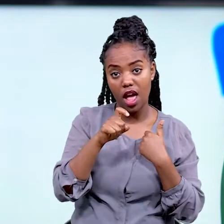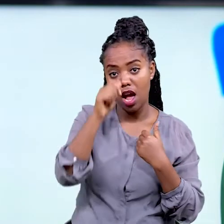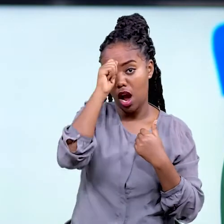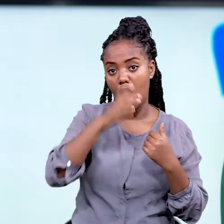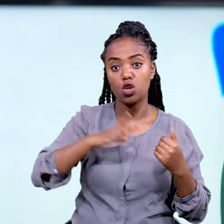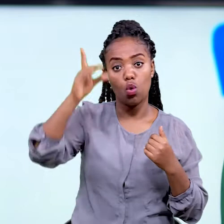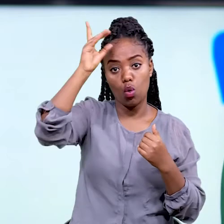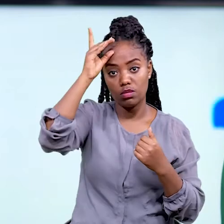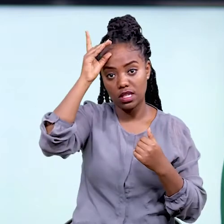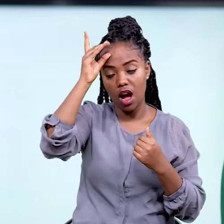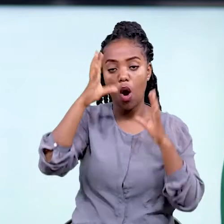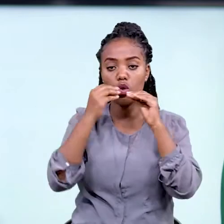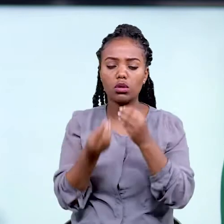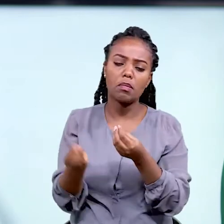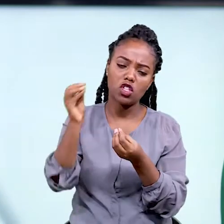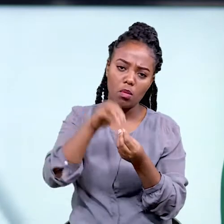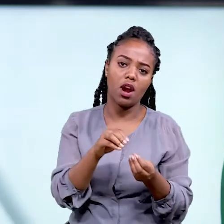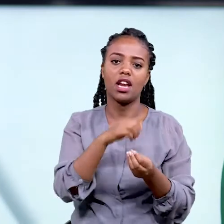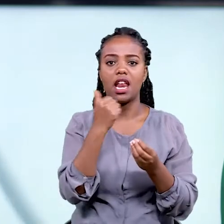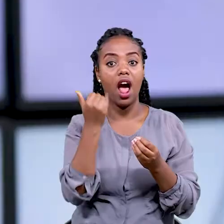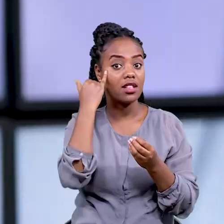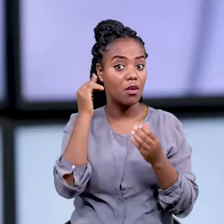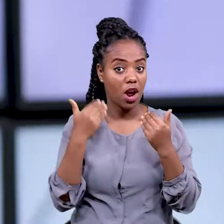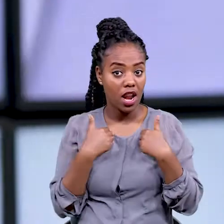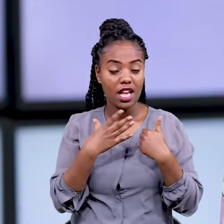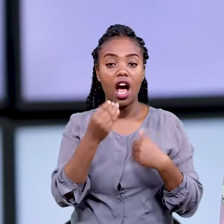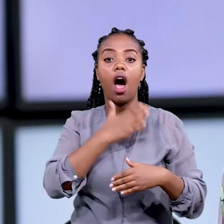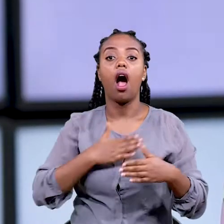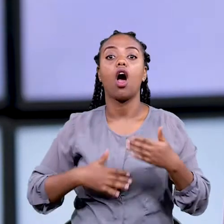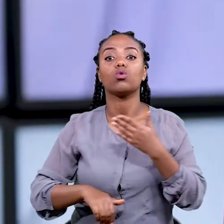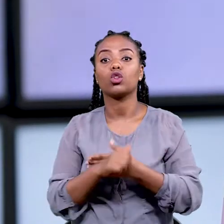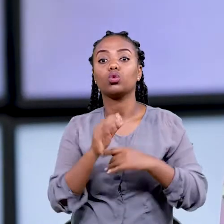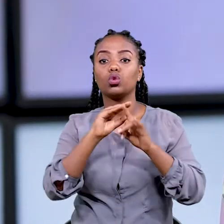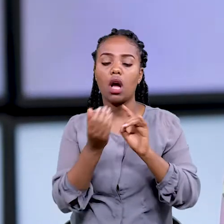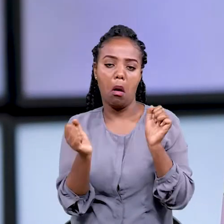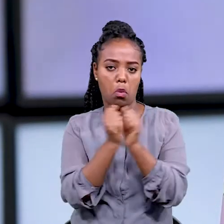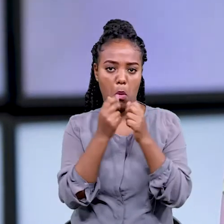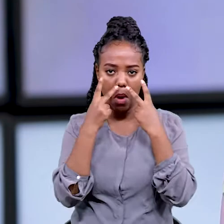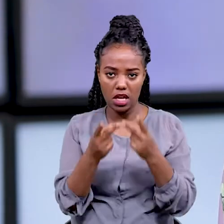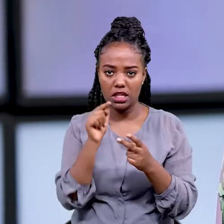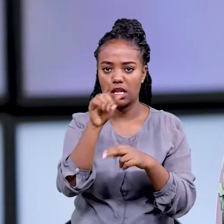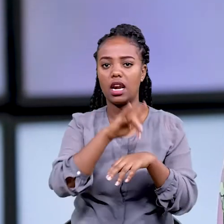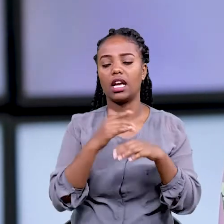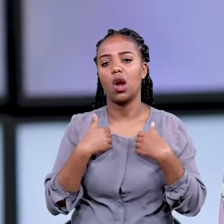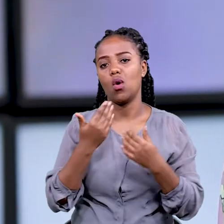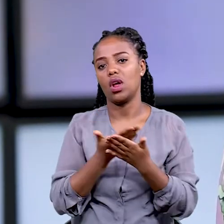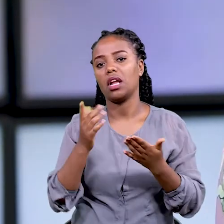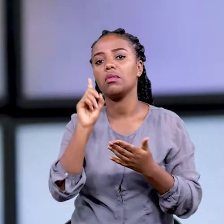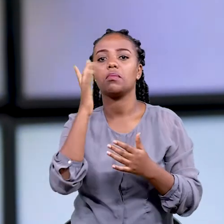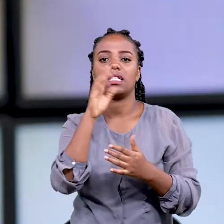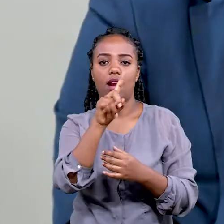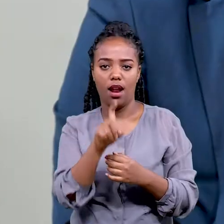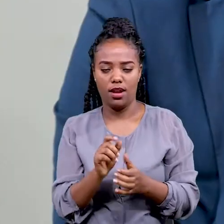ካነሷቸው ሀሳቦች ተጨማሪ የምትሉት ካለ፣ እንዲሁም ደግሞ የአካል ጉዳተኞችንም ሁኔታ ደግሞ አብረን ብናይ እዛ ላይ ያለው ነገር ምን